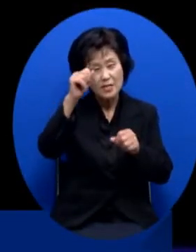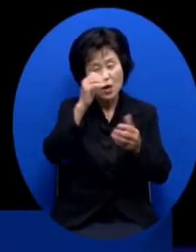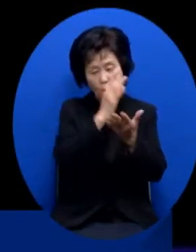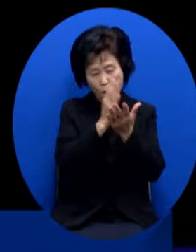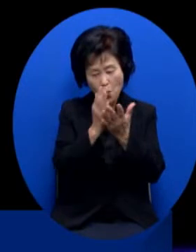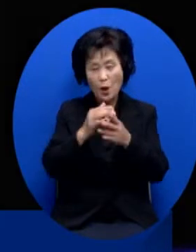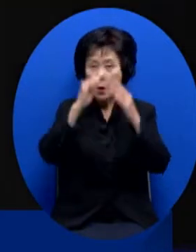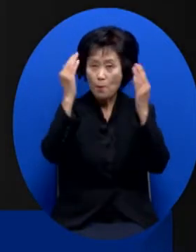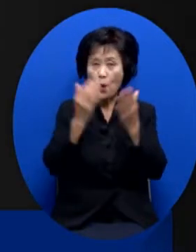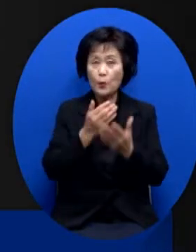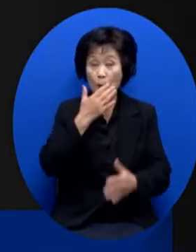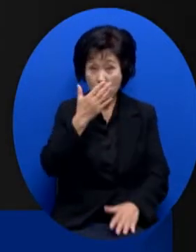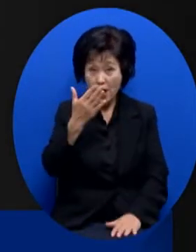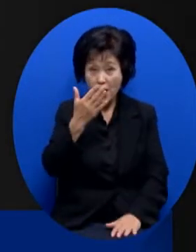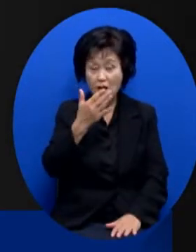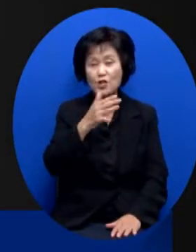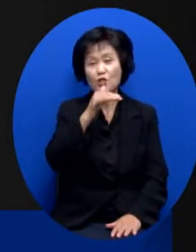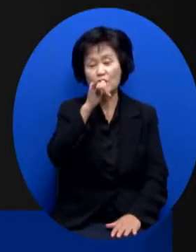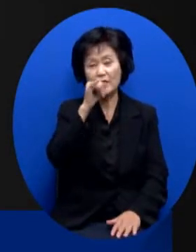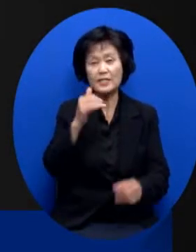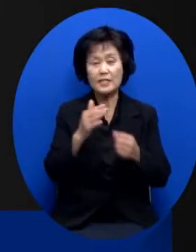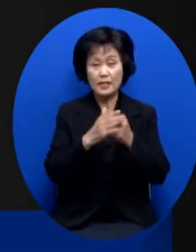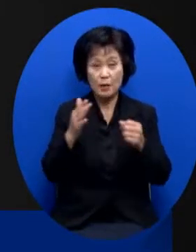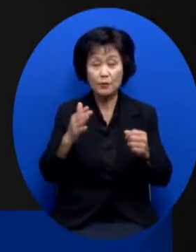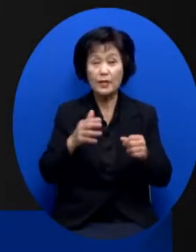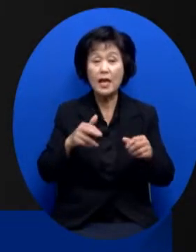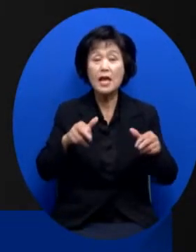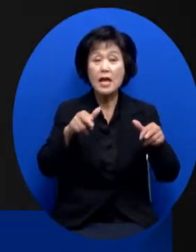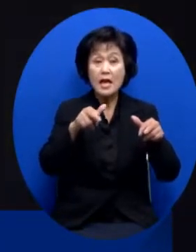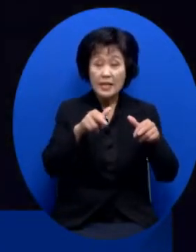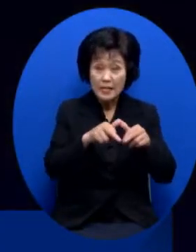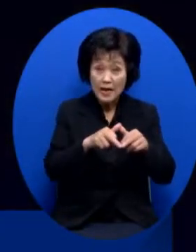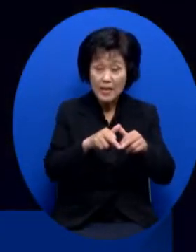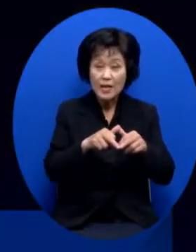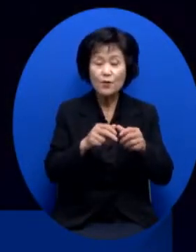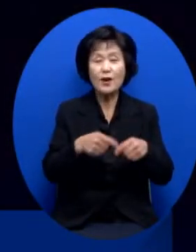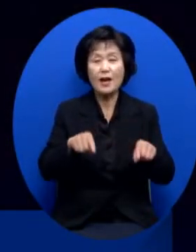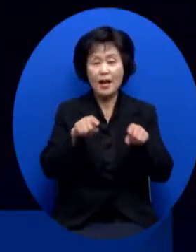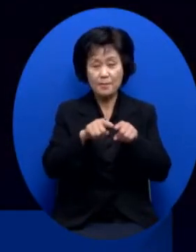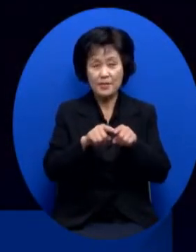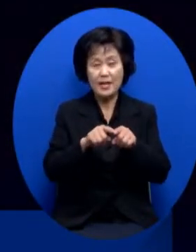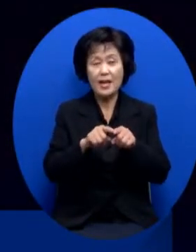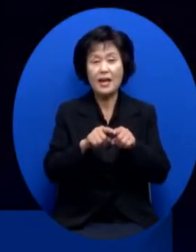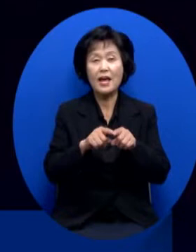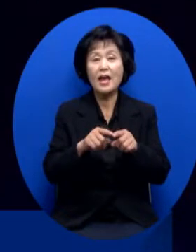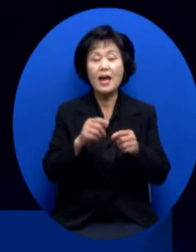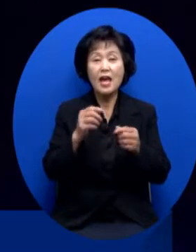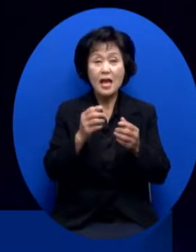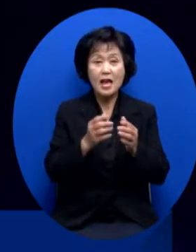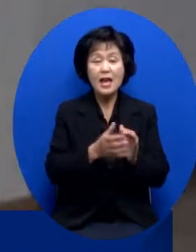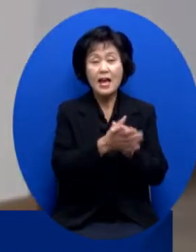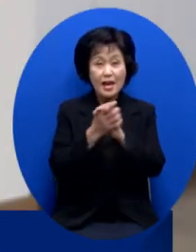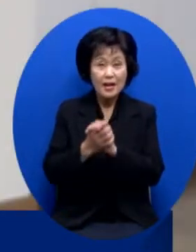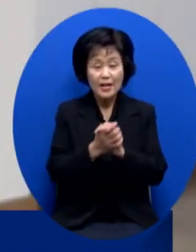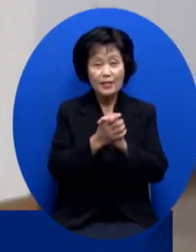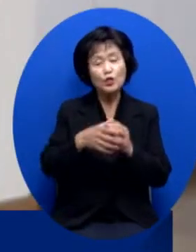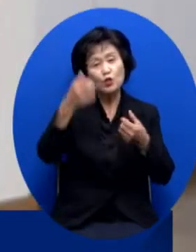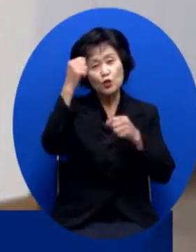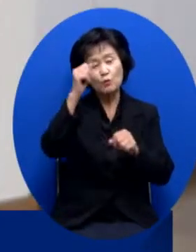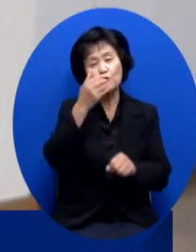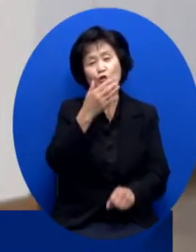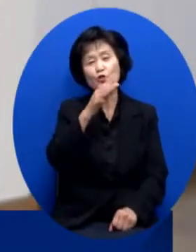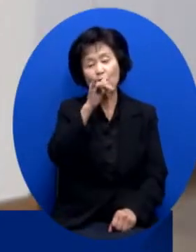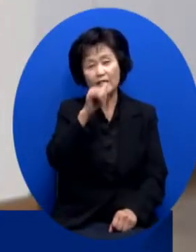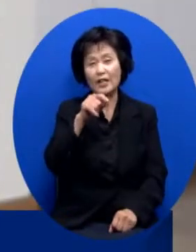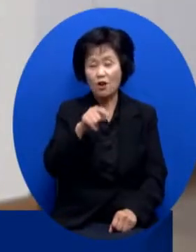있는 그런 종목이기 때문에 또 비장애인과 장애인 서로 어울려서 같이 융합돼서 함께 춤을 출 수 있다는 점이